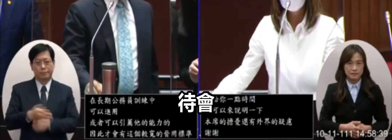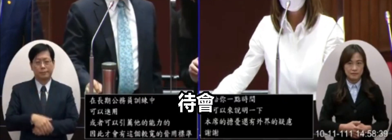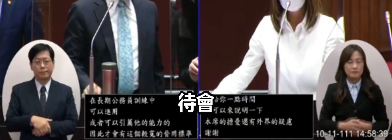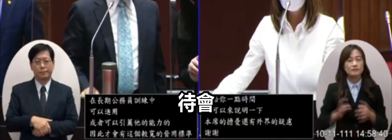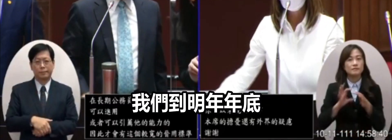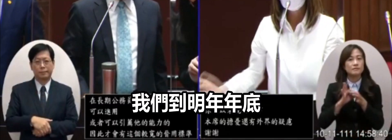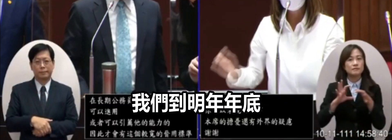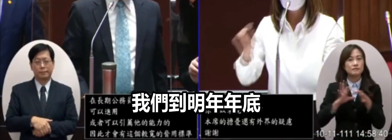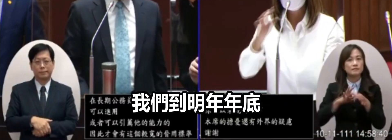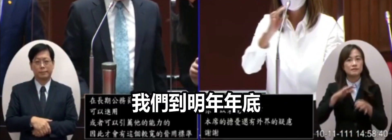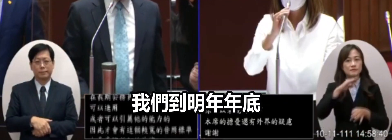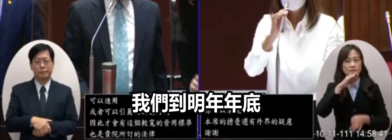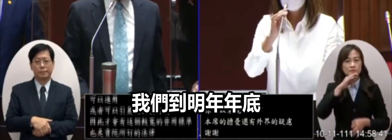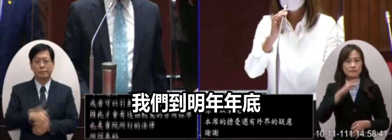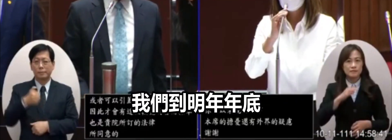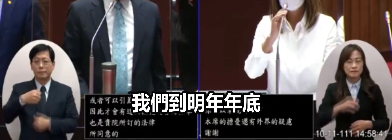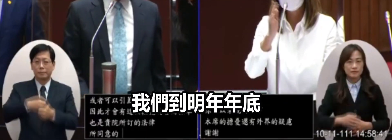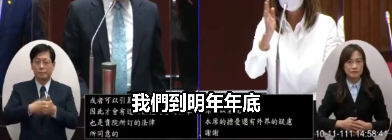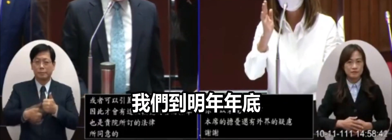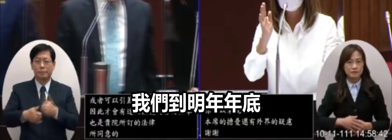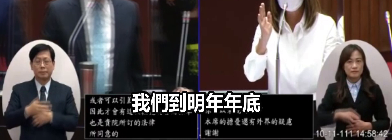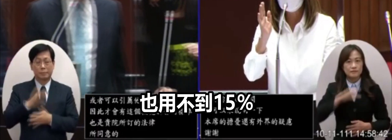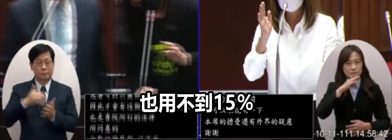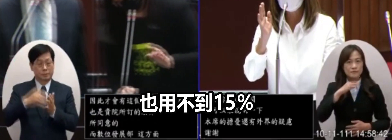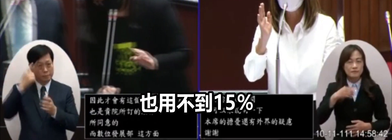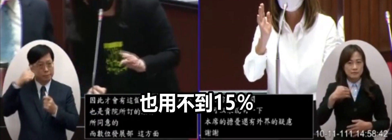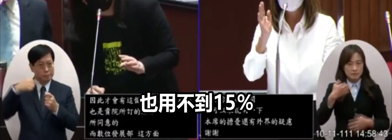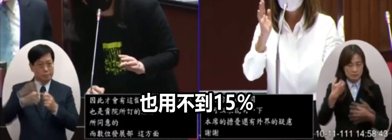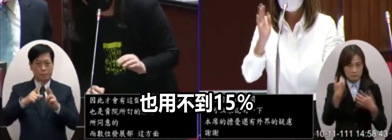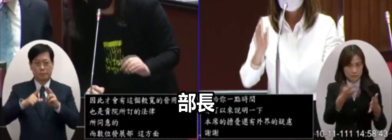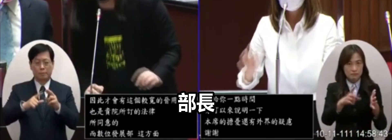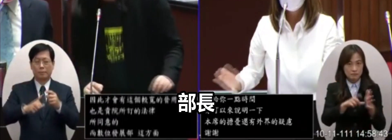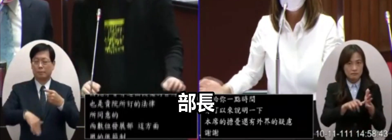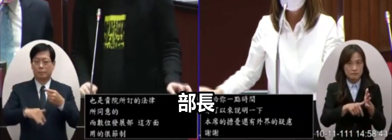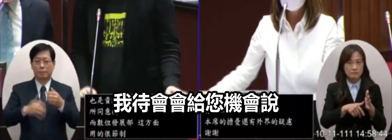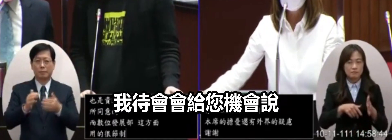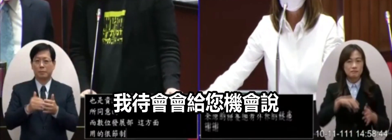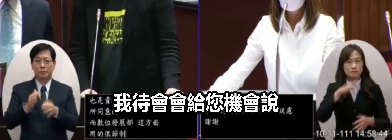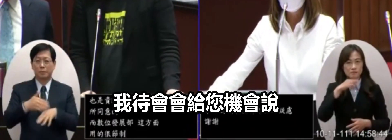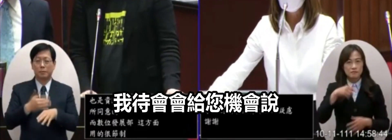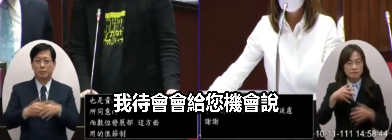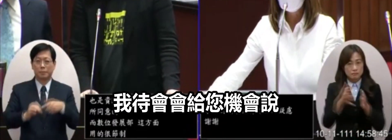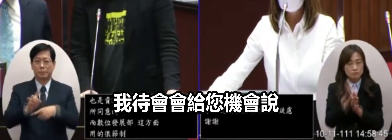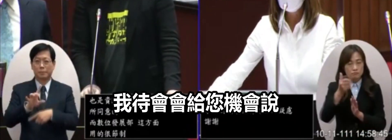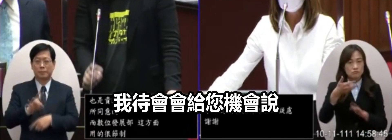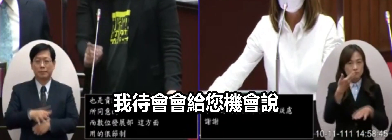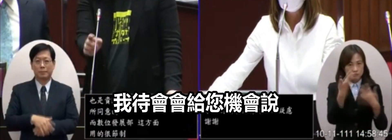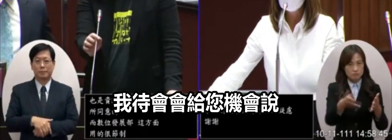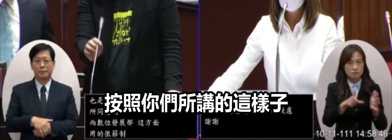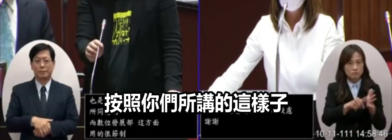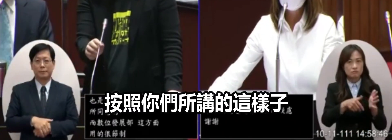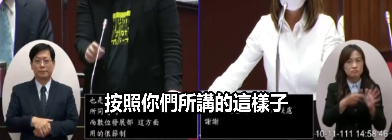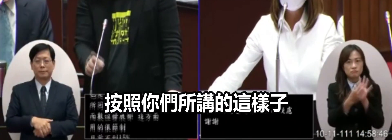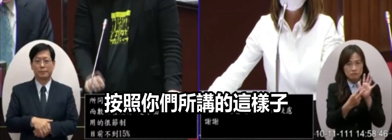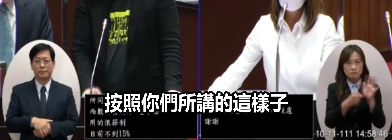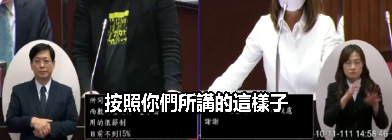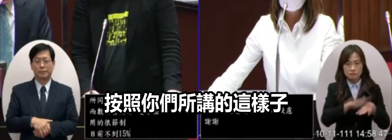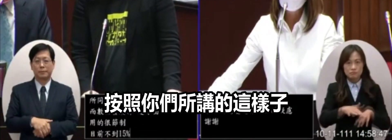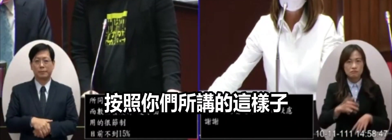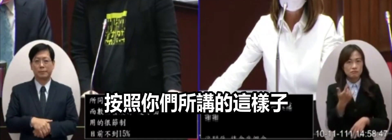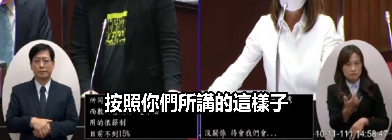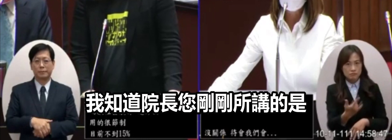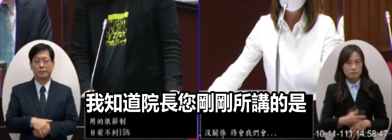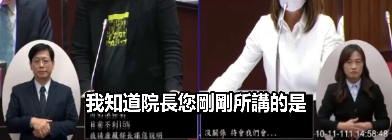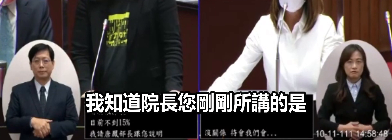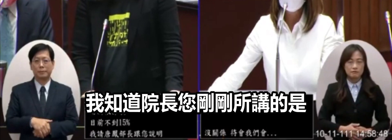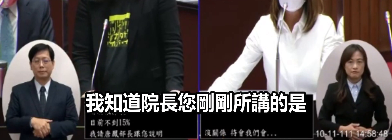没关系，待会 谢谢委员，我们不到明年年底也用不到15%。 部长，我待会会给您机会说哈，按照你们所讲的。 那我